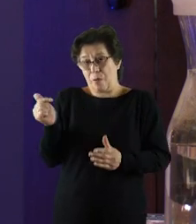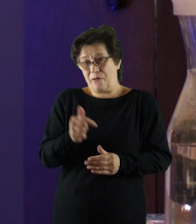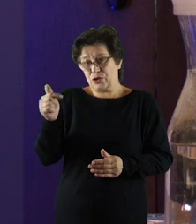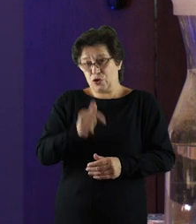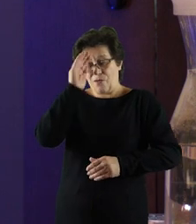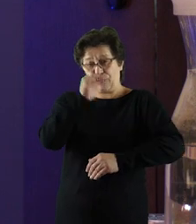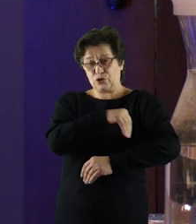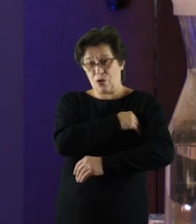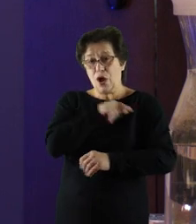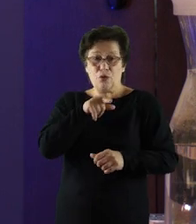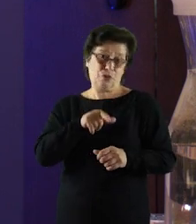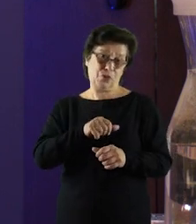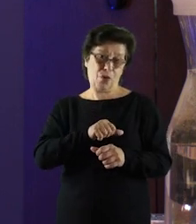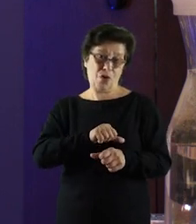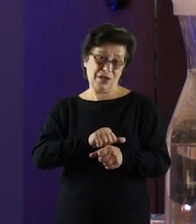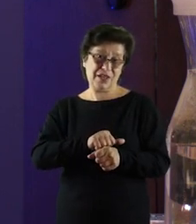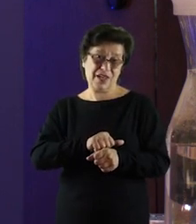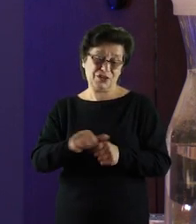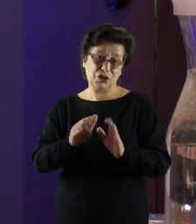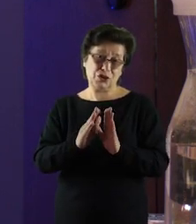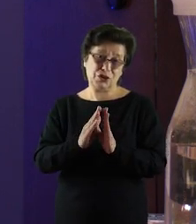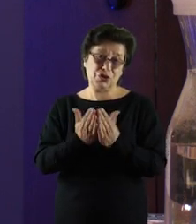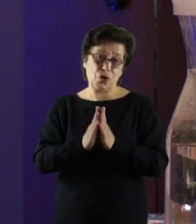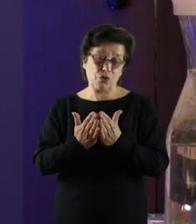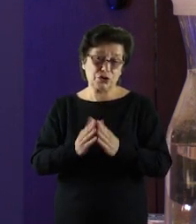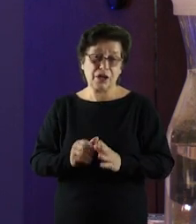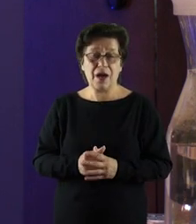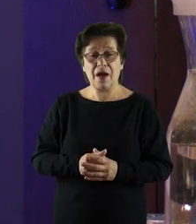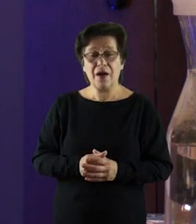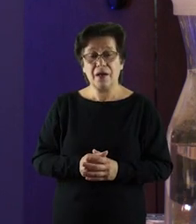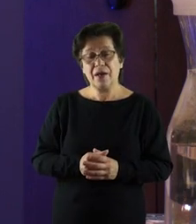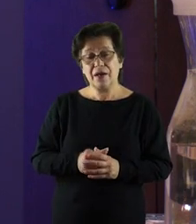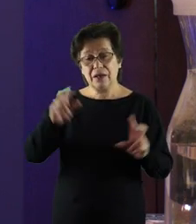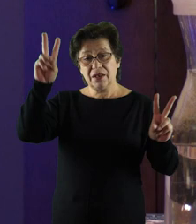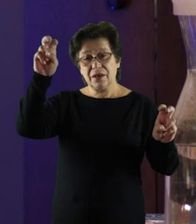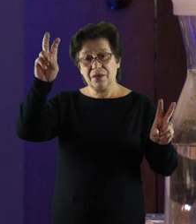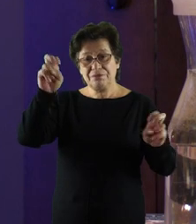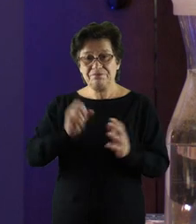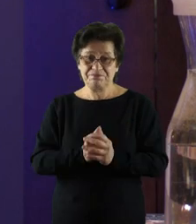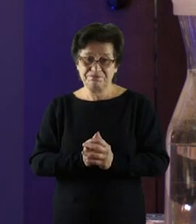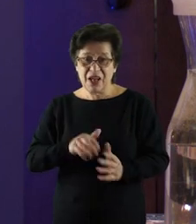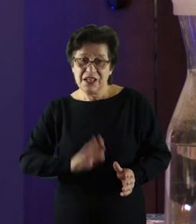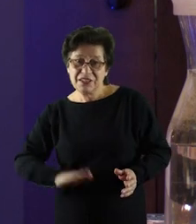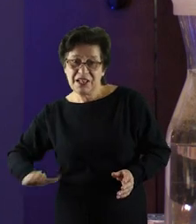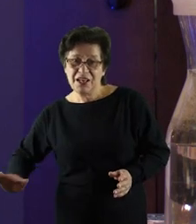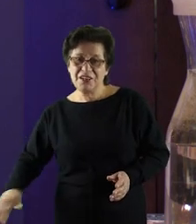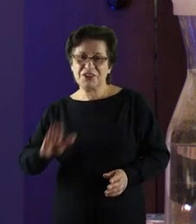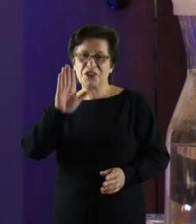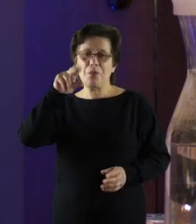wymienię, jest książka Astrid Lindgren zatytułowana Dzieci z Bullerbyn. Znacie?